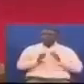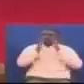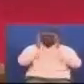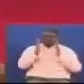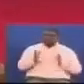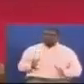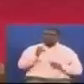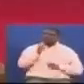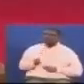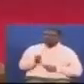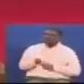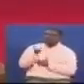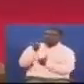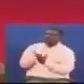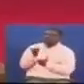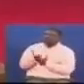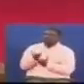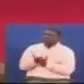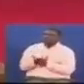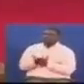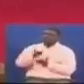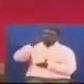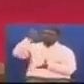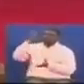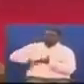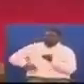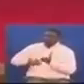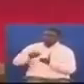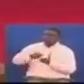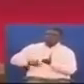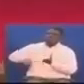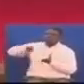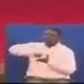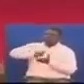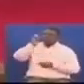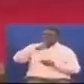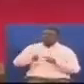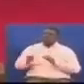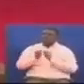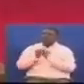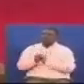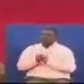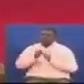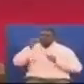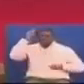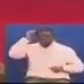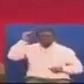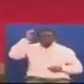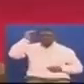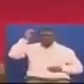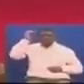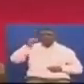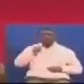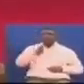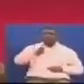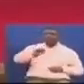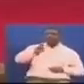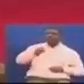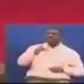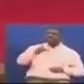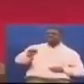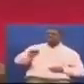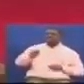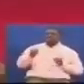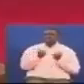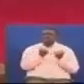Mheshimiwa Spika, napendekeza kutoza ushuru wa bidhaa wa 10% kwenye nywele za bandia zinazotengenezwa ndani ya